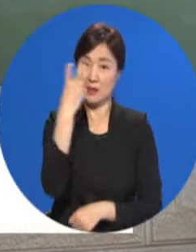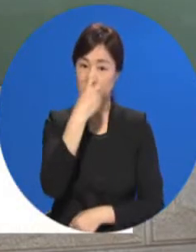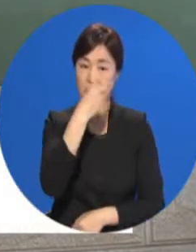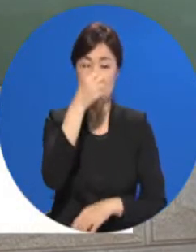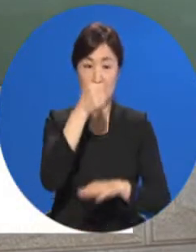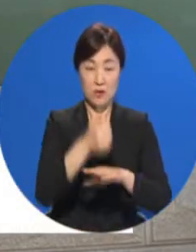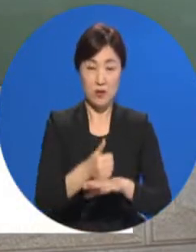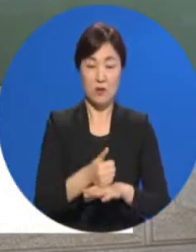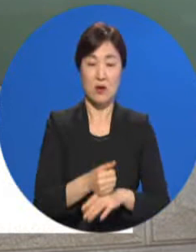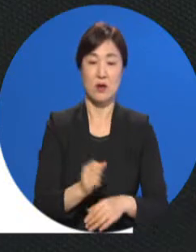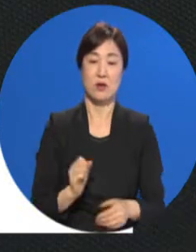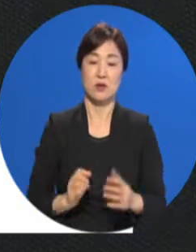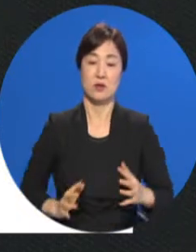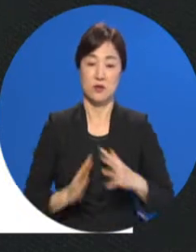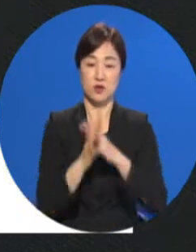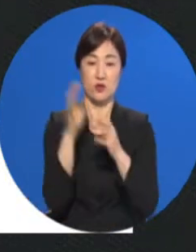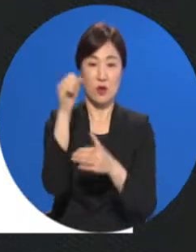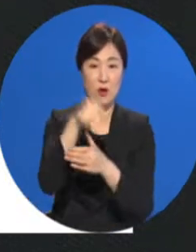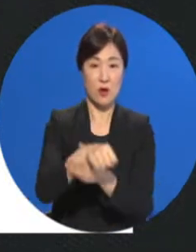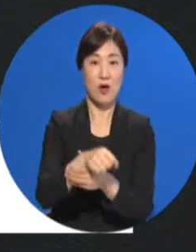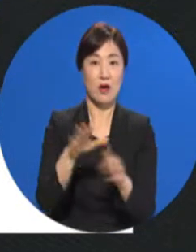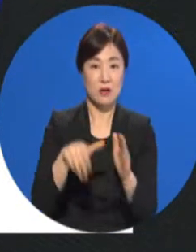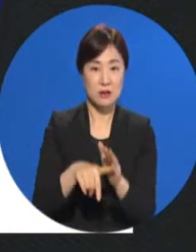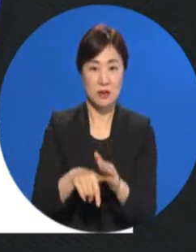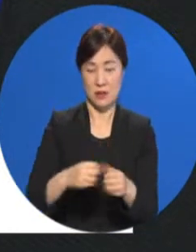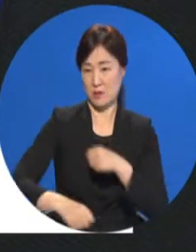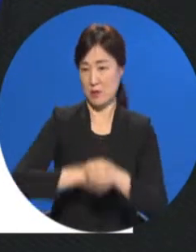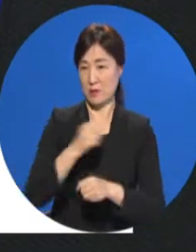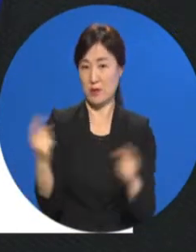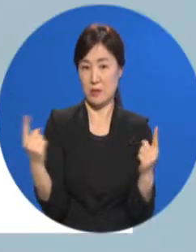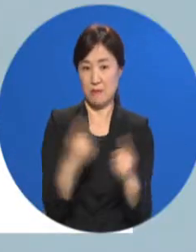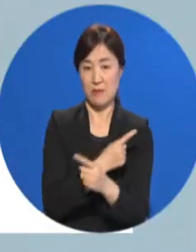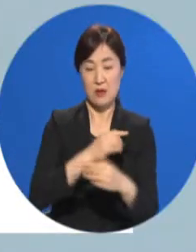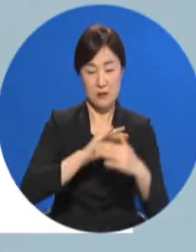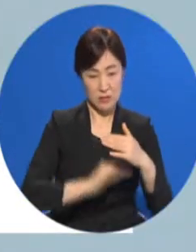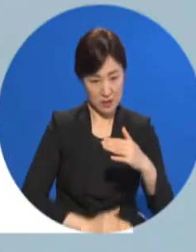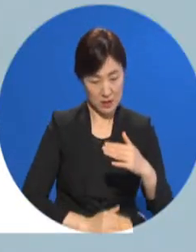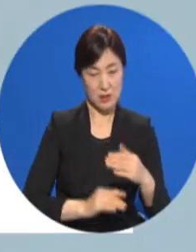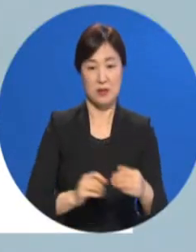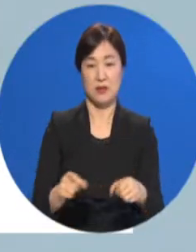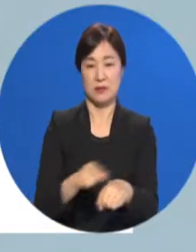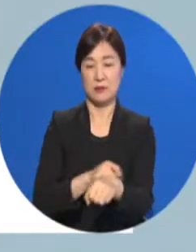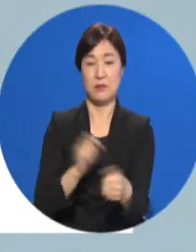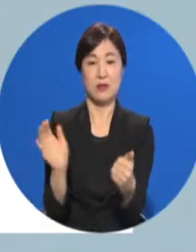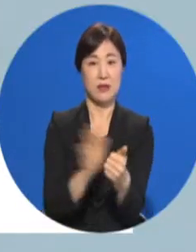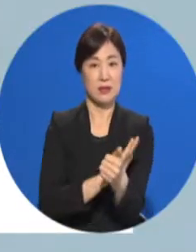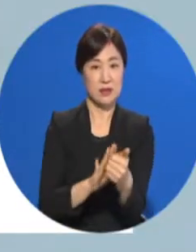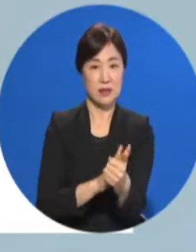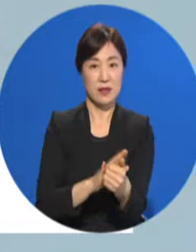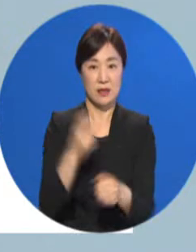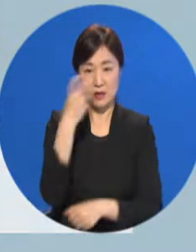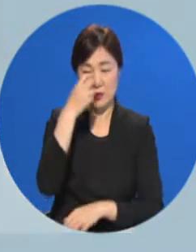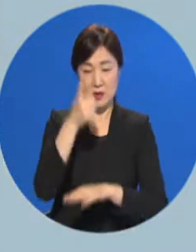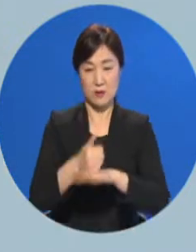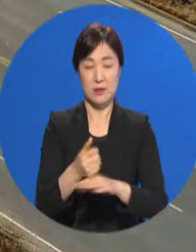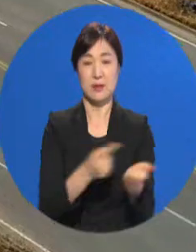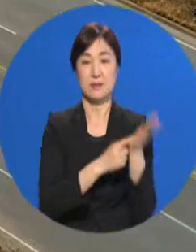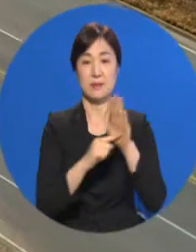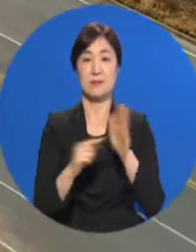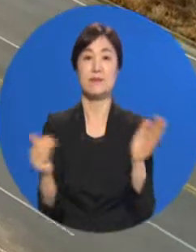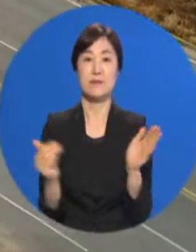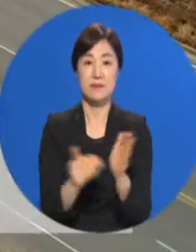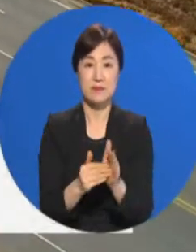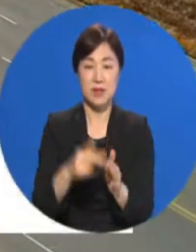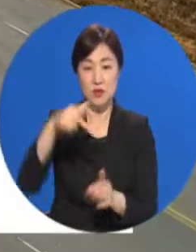여수시가 준공 인가 조건을 임으로 변경하는 등 시 행정에 특혜가 있었다는 감사 결과를 발표했습니다. 주